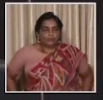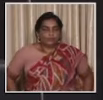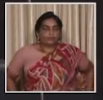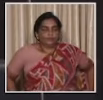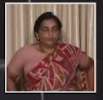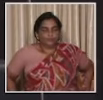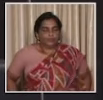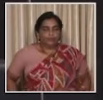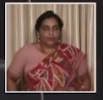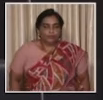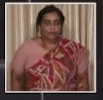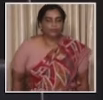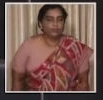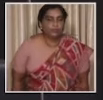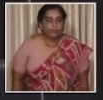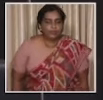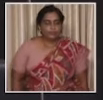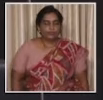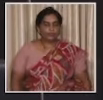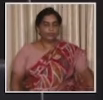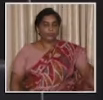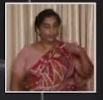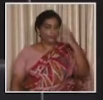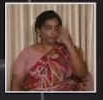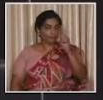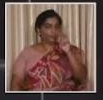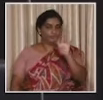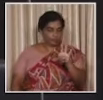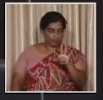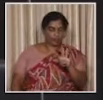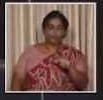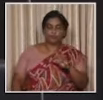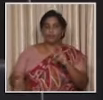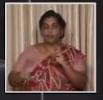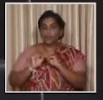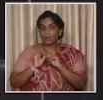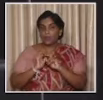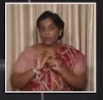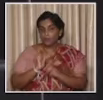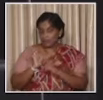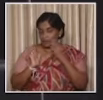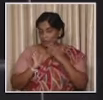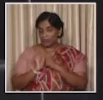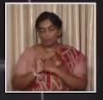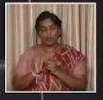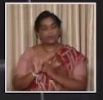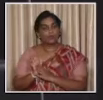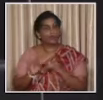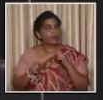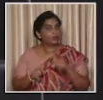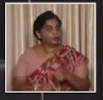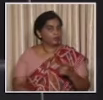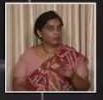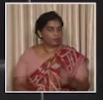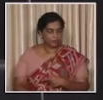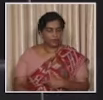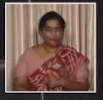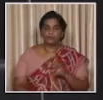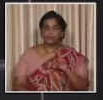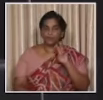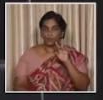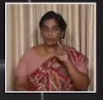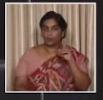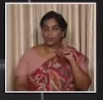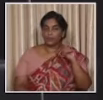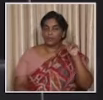2024 විසර්ජන පනත් කෙටුම්පතෙහි කාර්ක සභා අවස්ථාවේදී අද දින 25